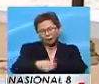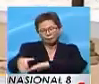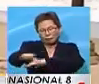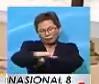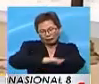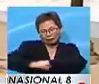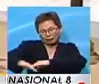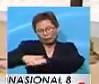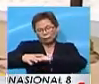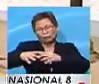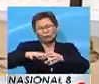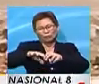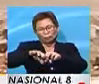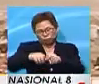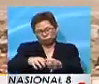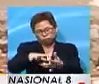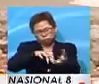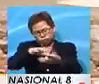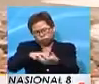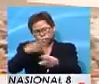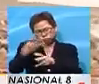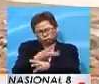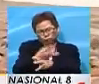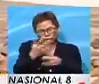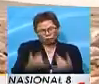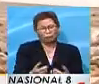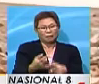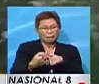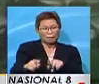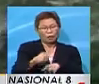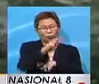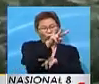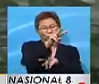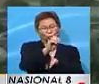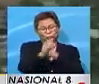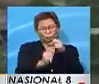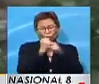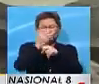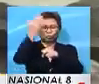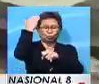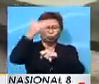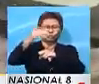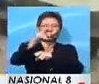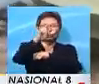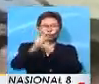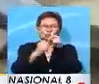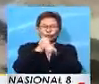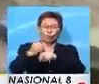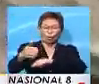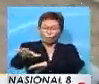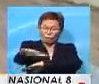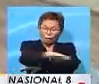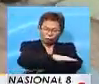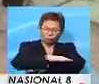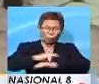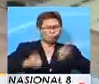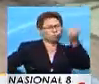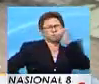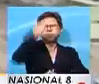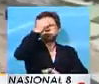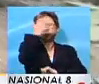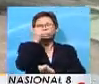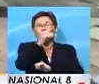teliput dan Tanjung gelang semakin Teruk sedangkan 20 tahun dahulu pantai ini antara yang tercantik dan menjadi